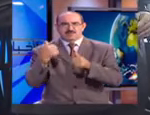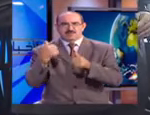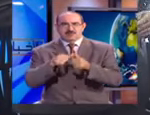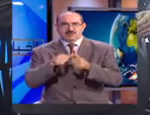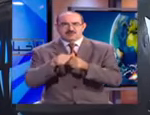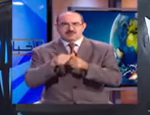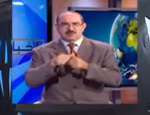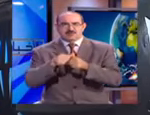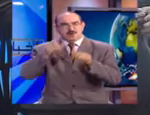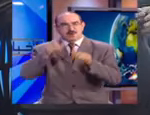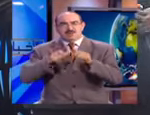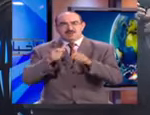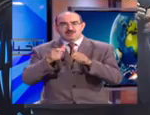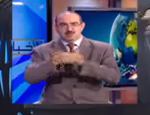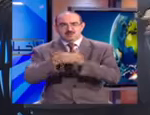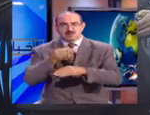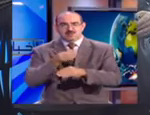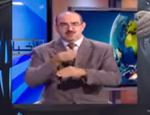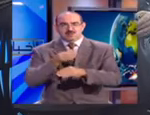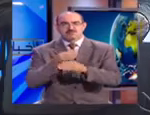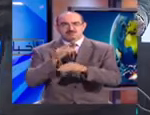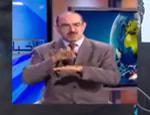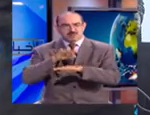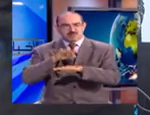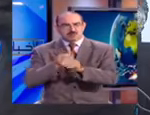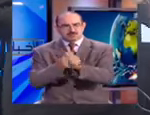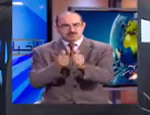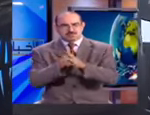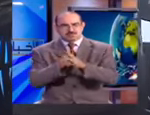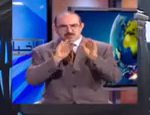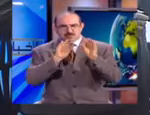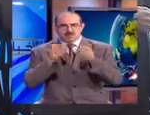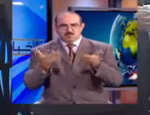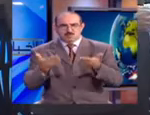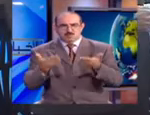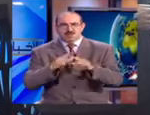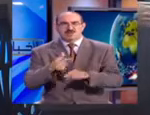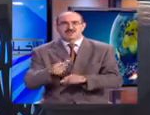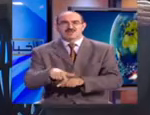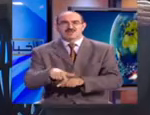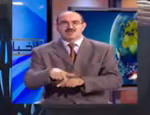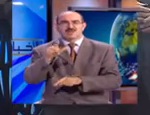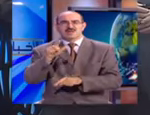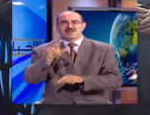فيما يخص الحالات التي تمثلت للشفاء طبقا للمعايير المعتمدة إلى حد اليوم العدد تاعهم